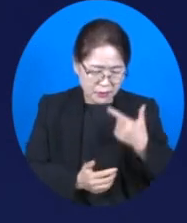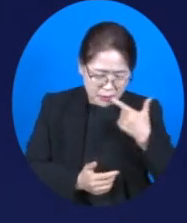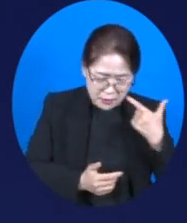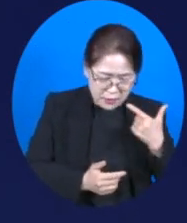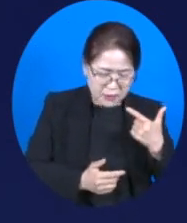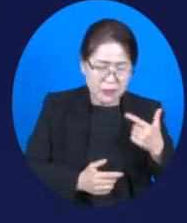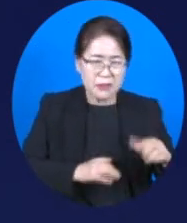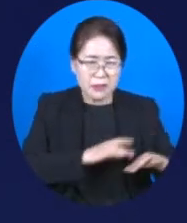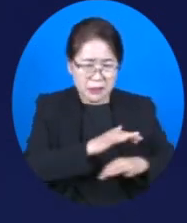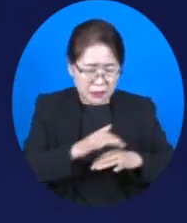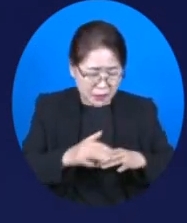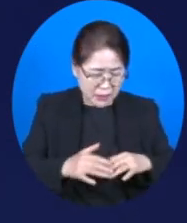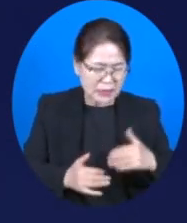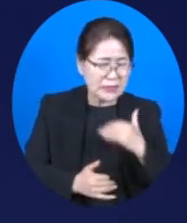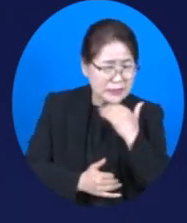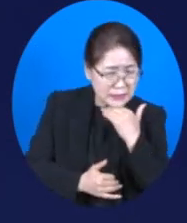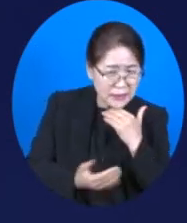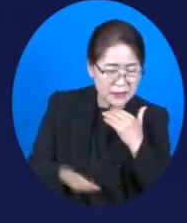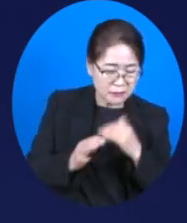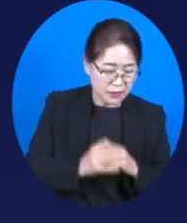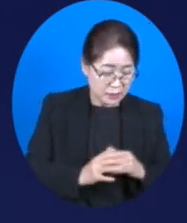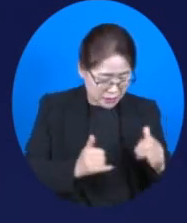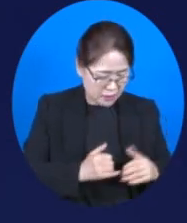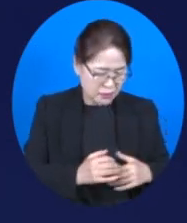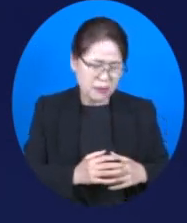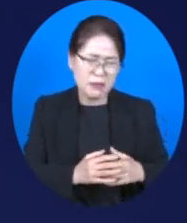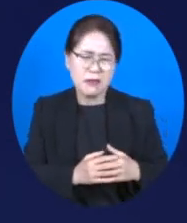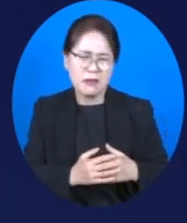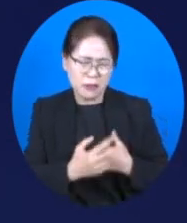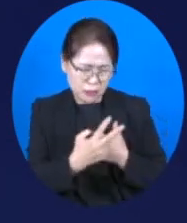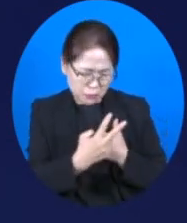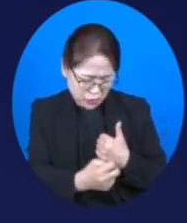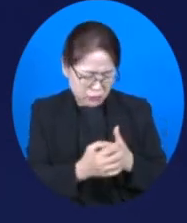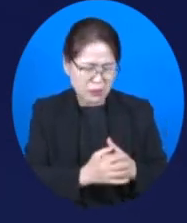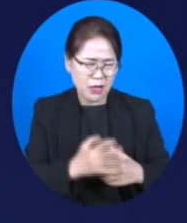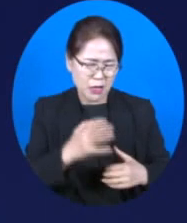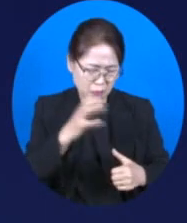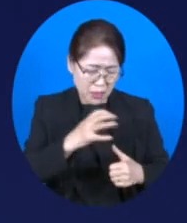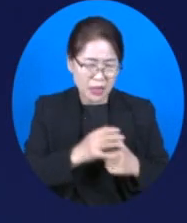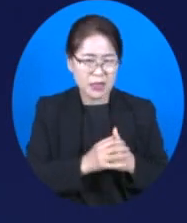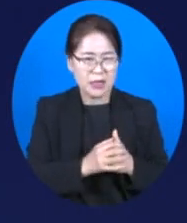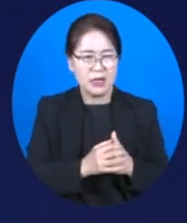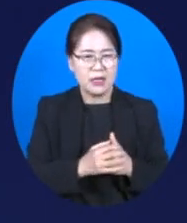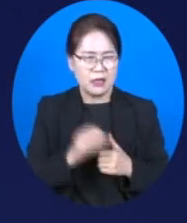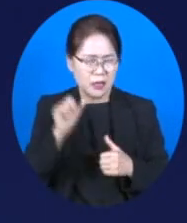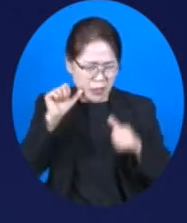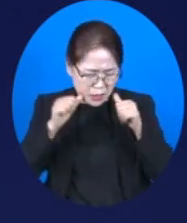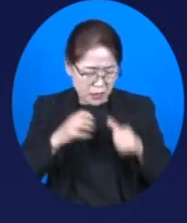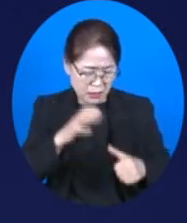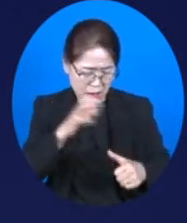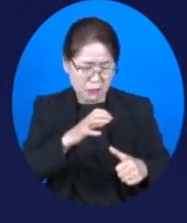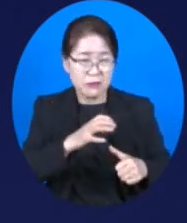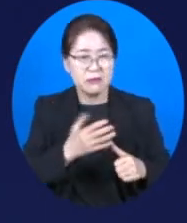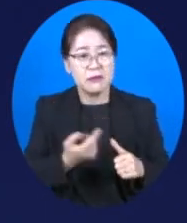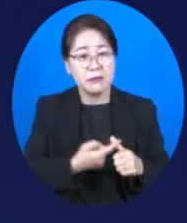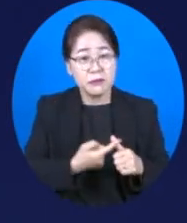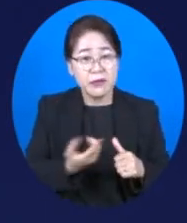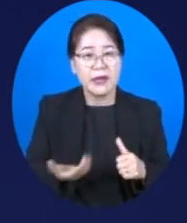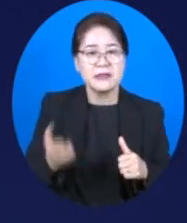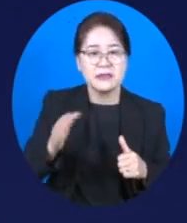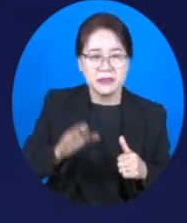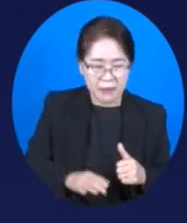할지라도, 세상의 미움과 조롱과 환란이 우리를 기다리고 있다고 할지라도 저와